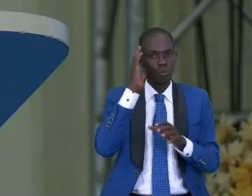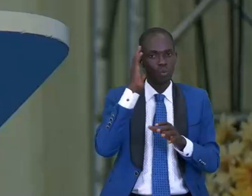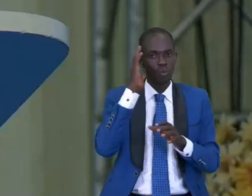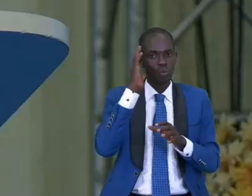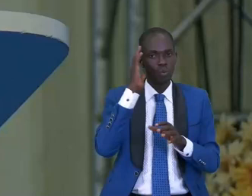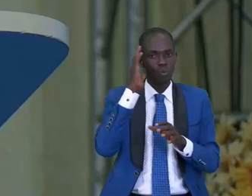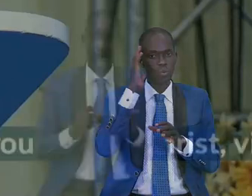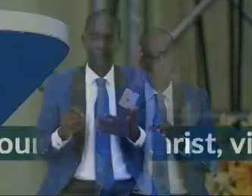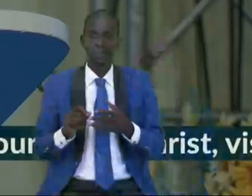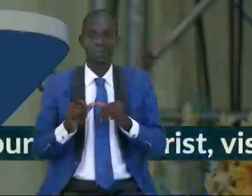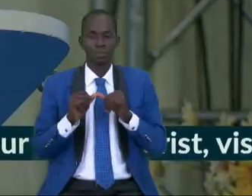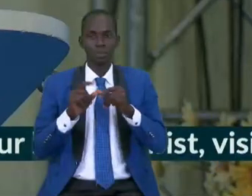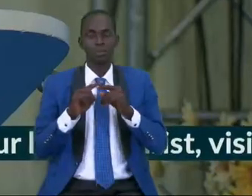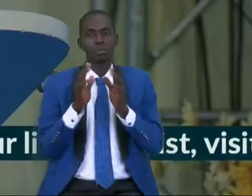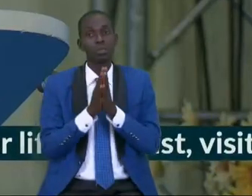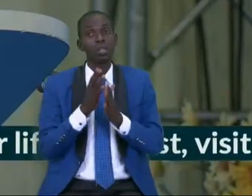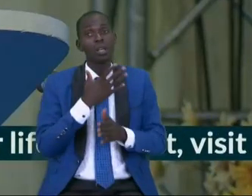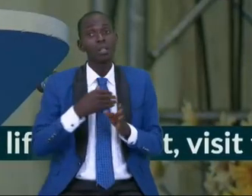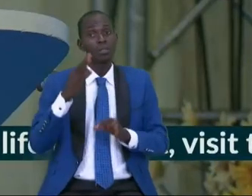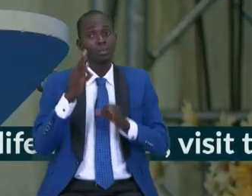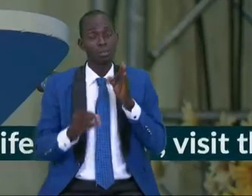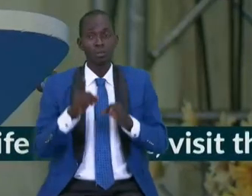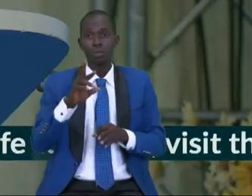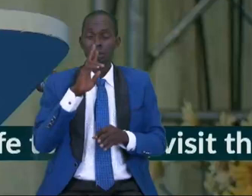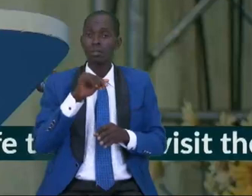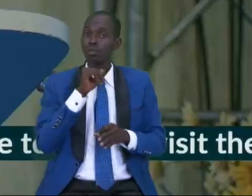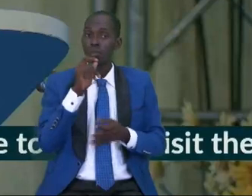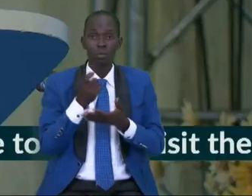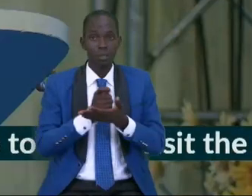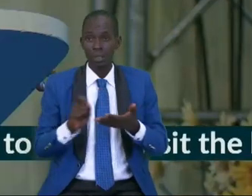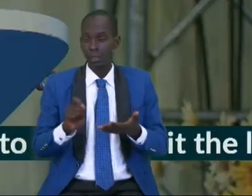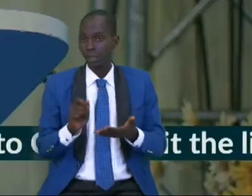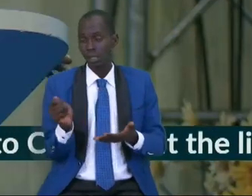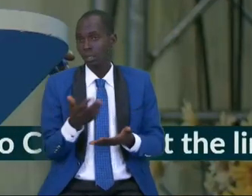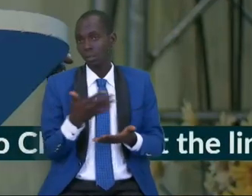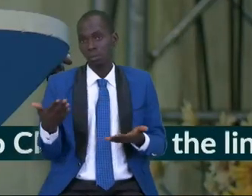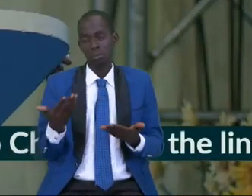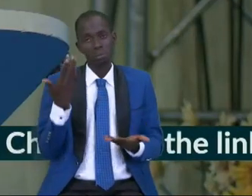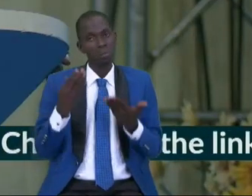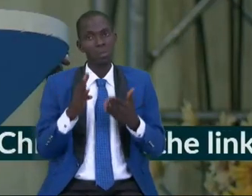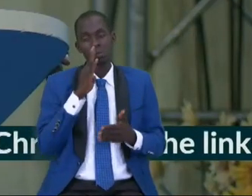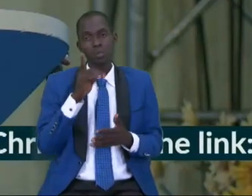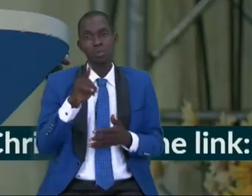Aucun problème ne vous suivra, ne vous